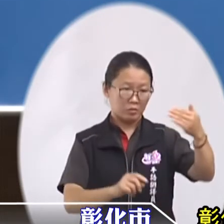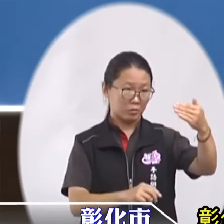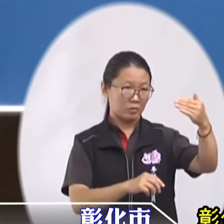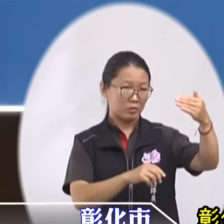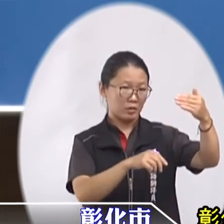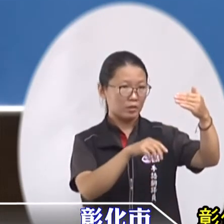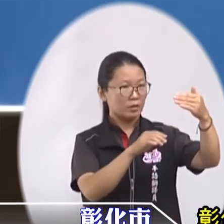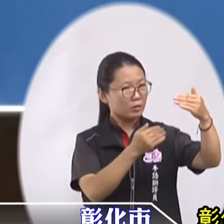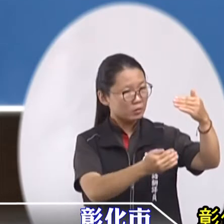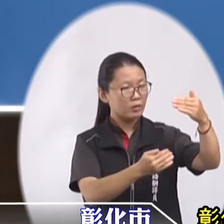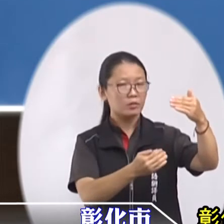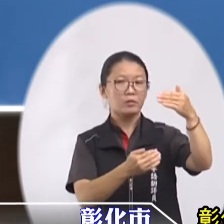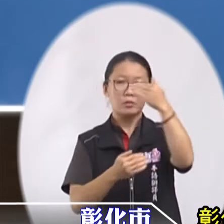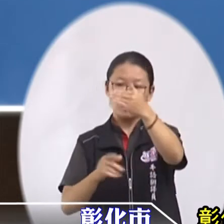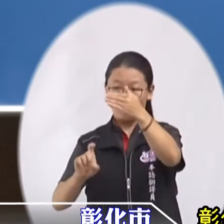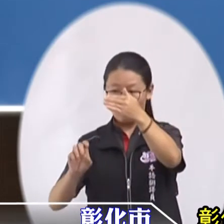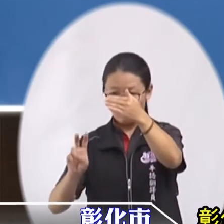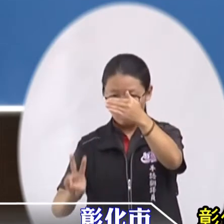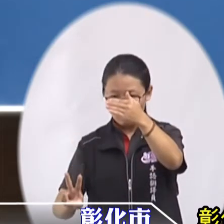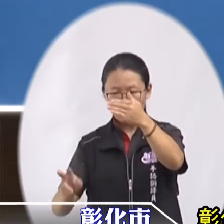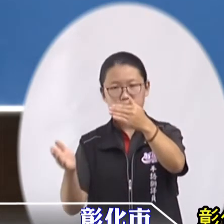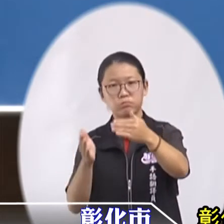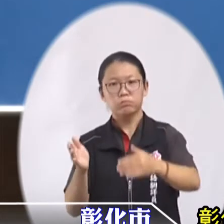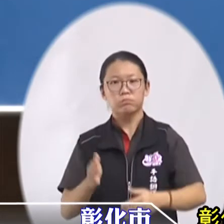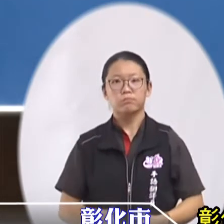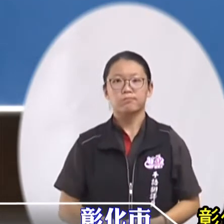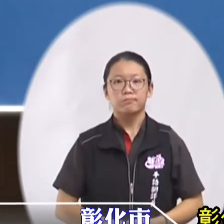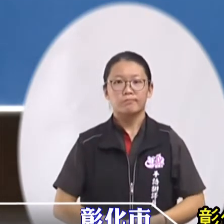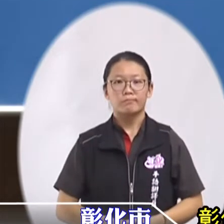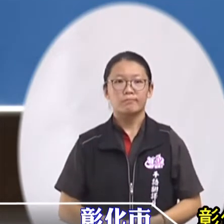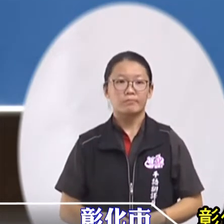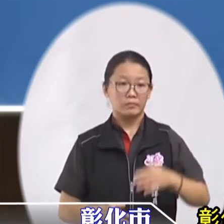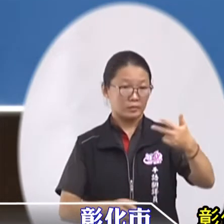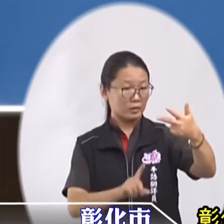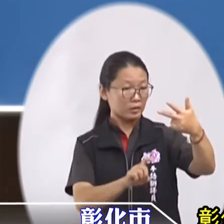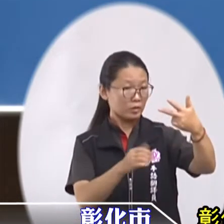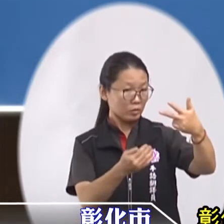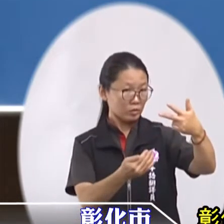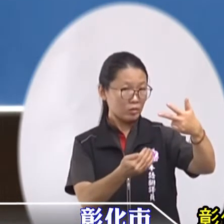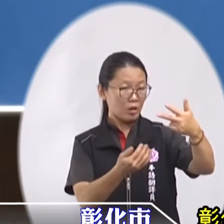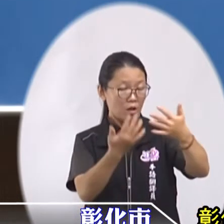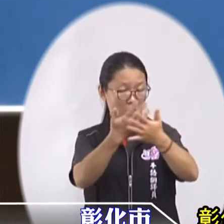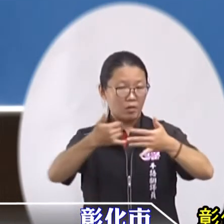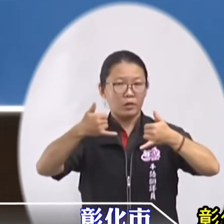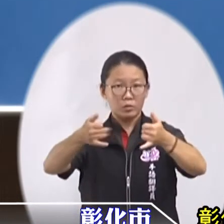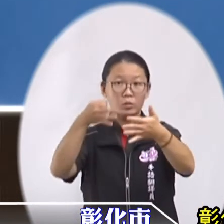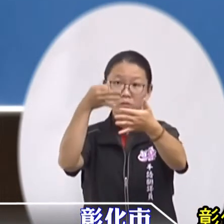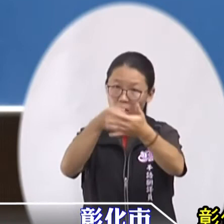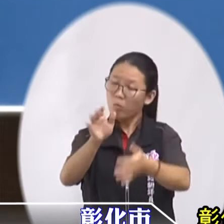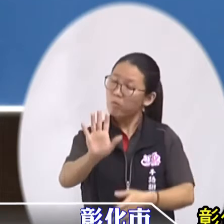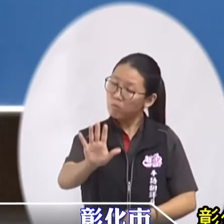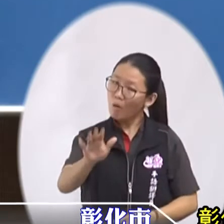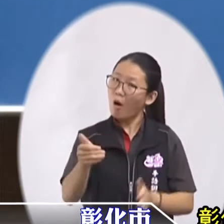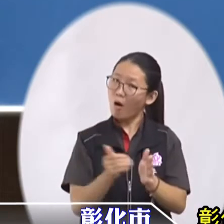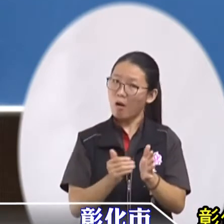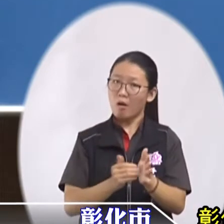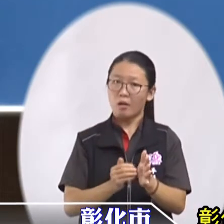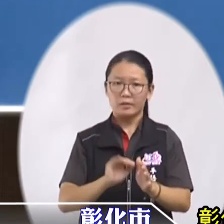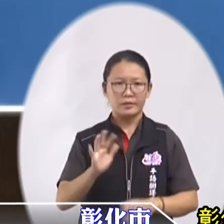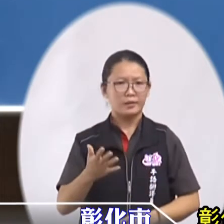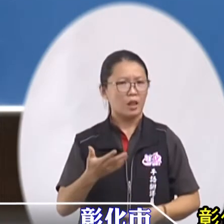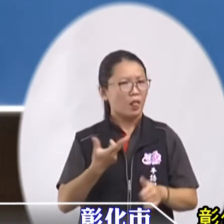9月9号到9月12号。我讲一遍了哈，你伫7月10号进前，你得有登记 A 剂，那还未接种是